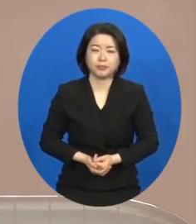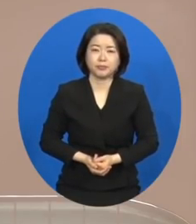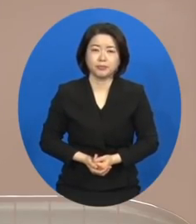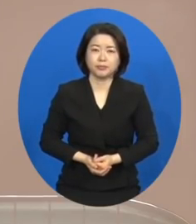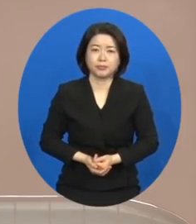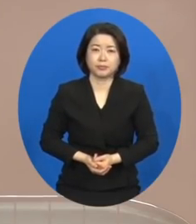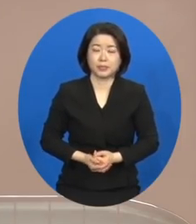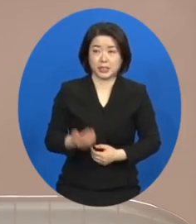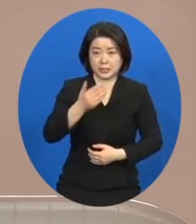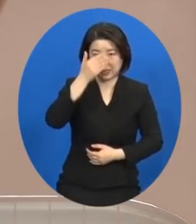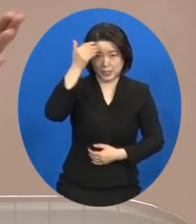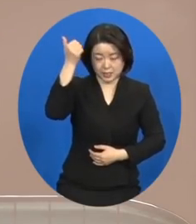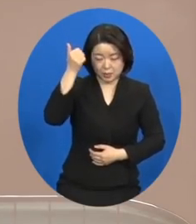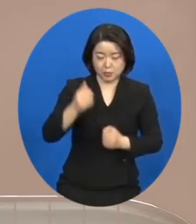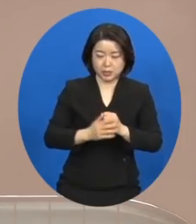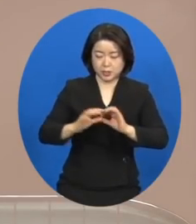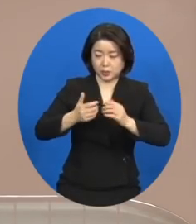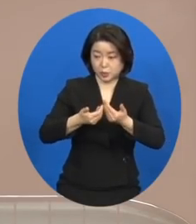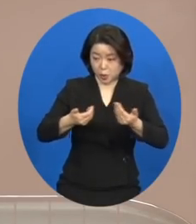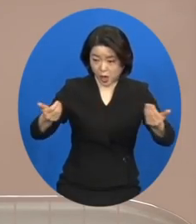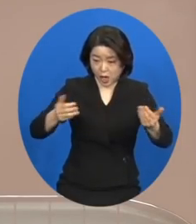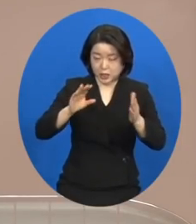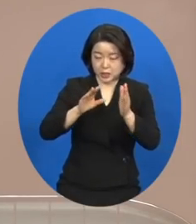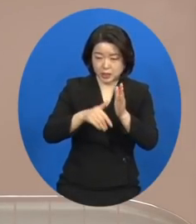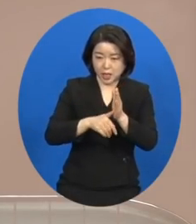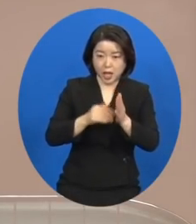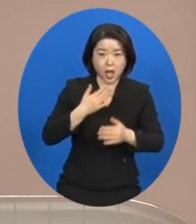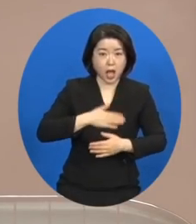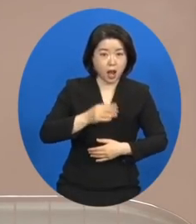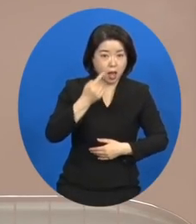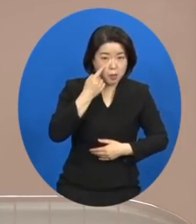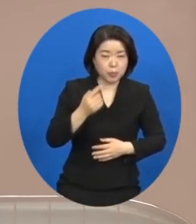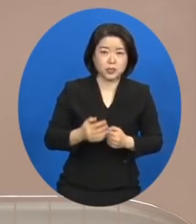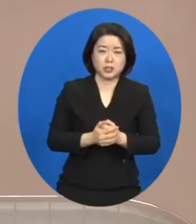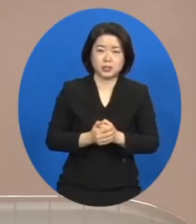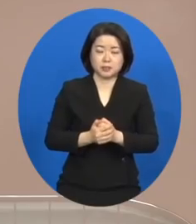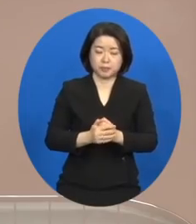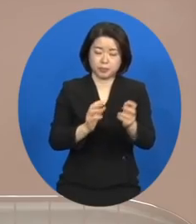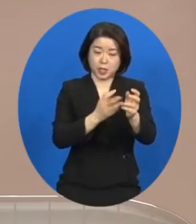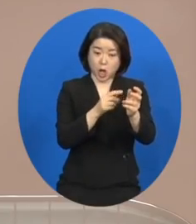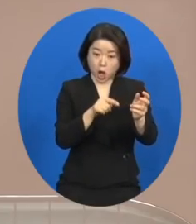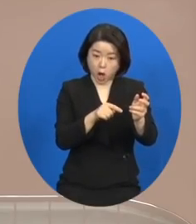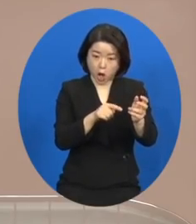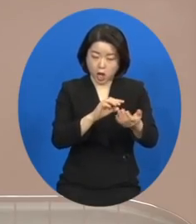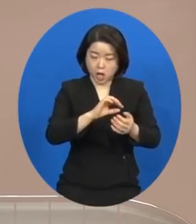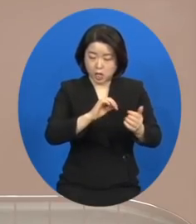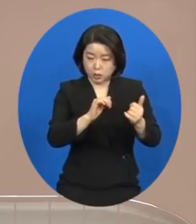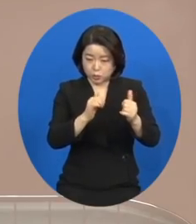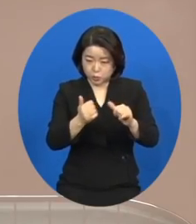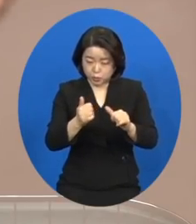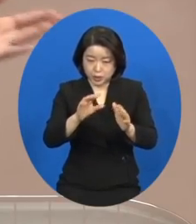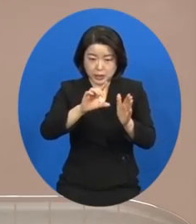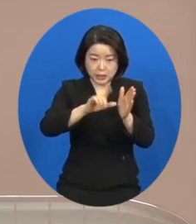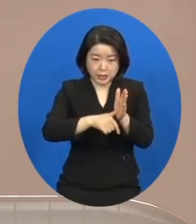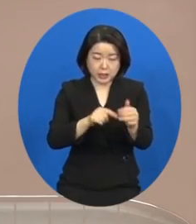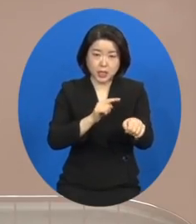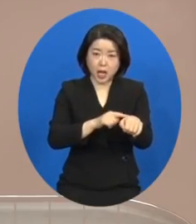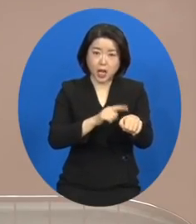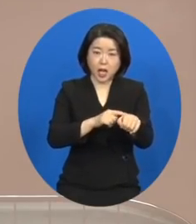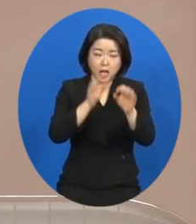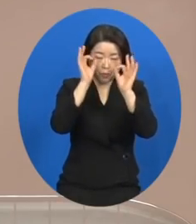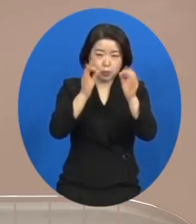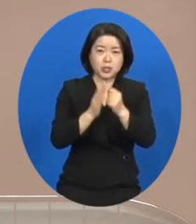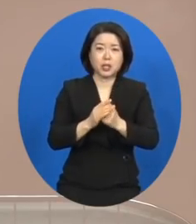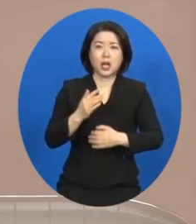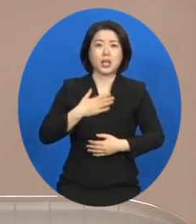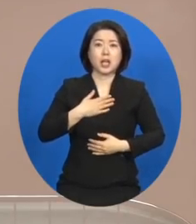그 할아버지가 돌아가신 그 때를 알아보니까 그 앰뷸런스에서 돌아가실 때를 알아보니까 바로 그때가 아버님이 기차에서